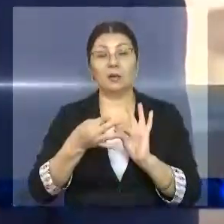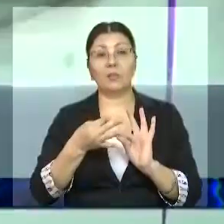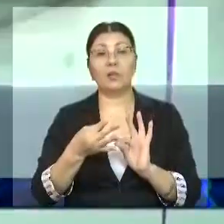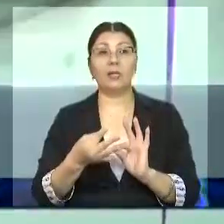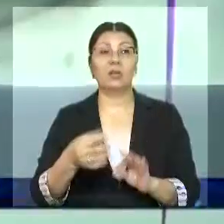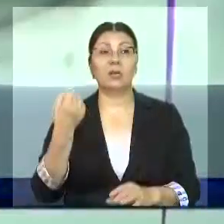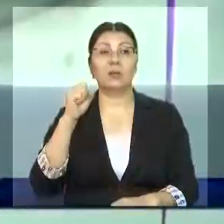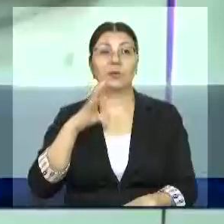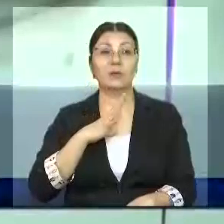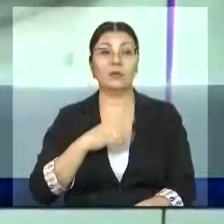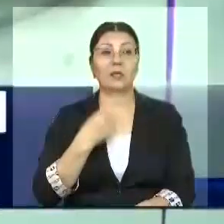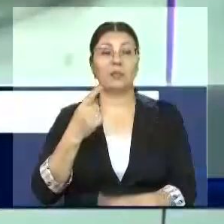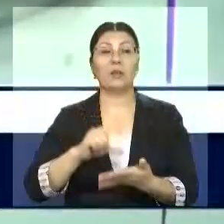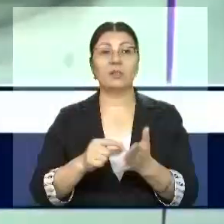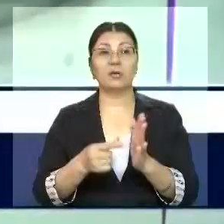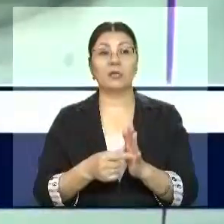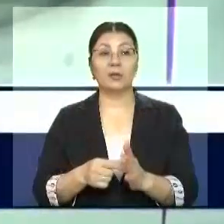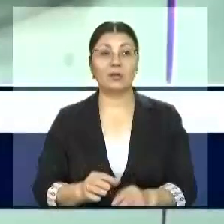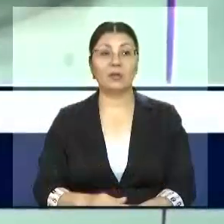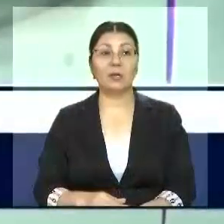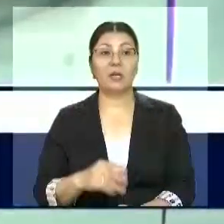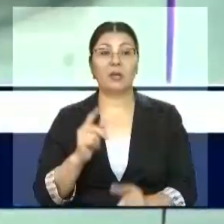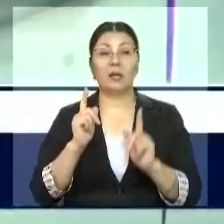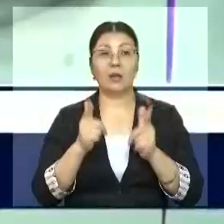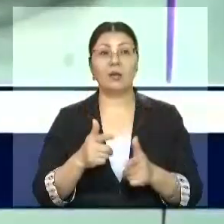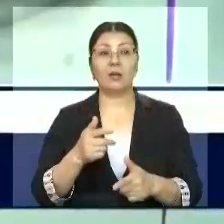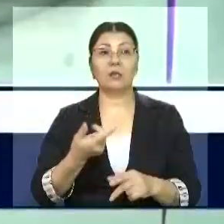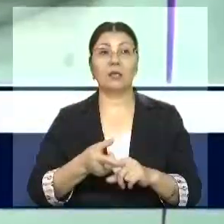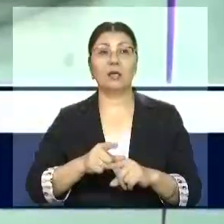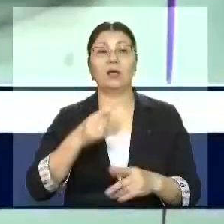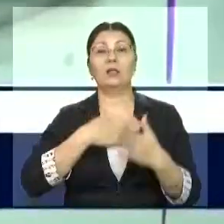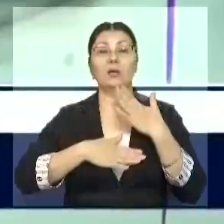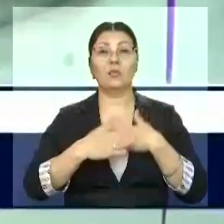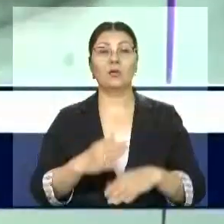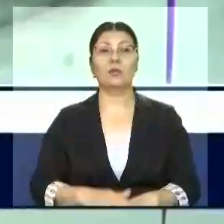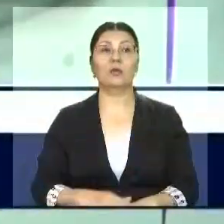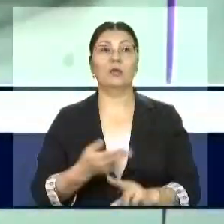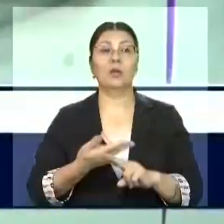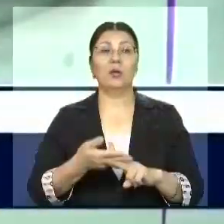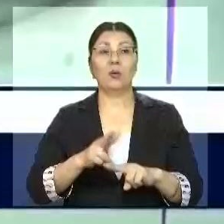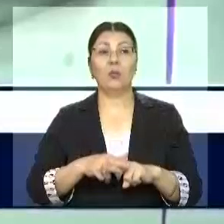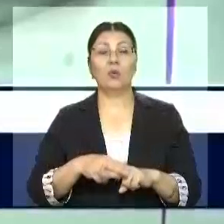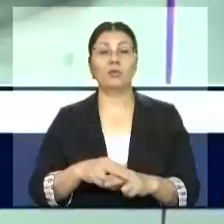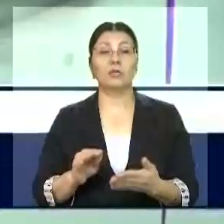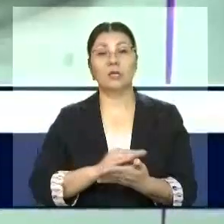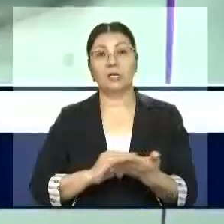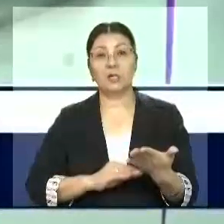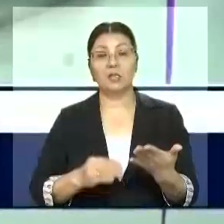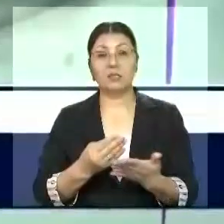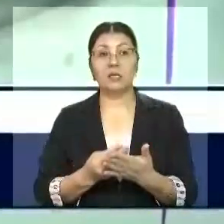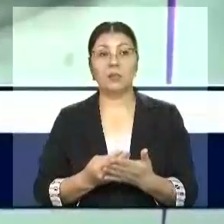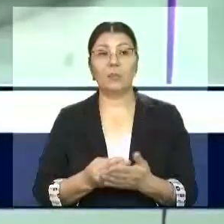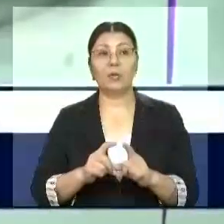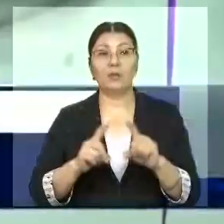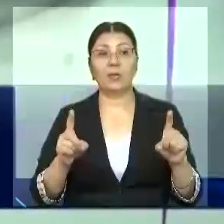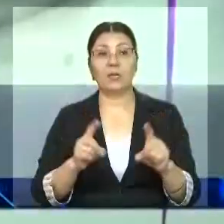алды. Бірінші сынып басына келгеніне қатты қуаныстымын. Осында жазық, әдемі